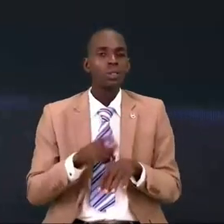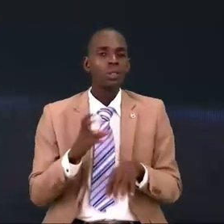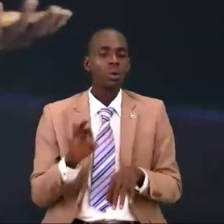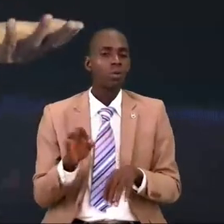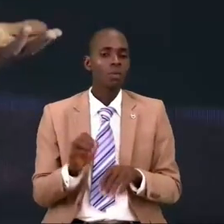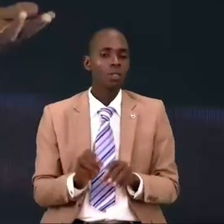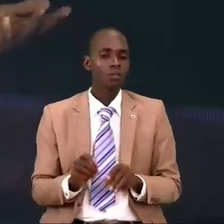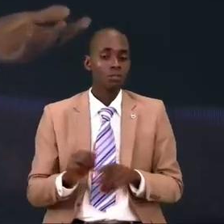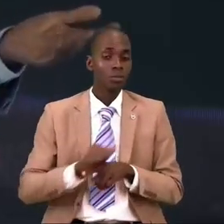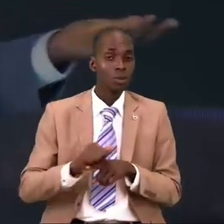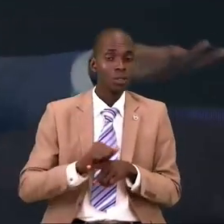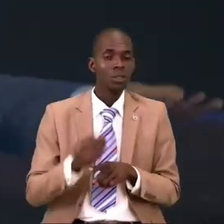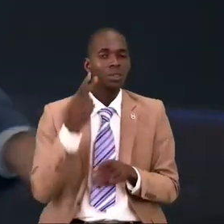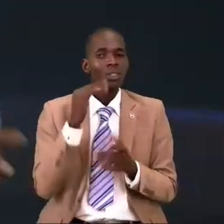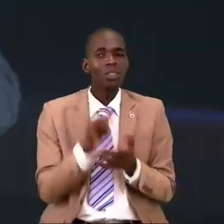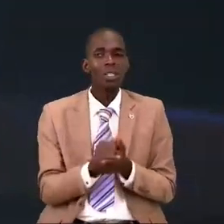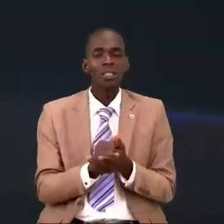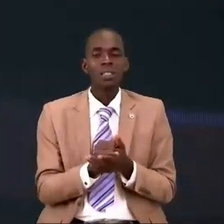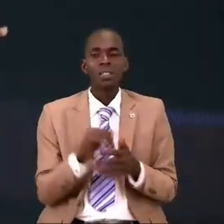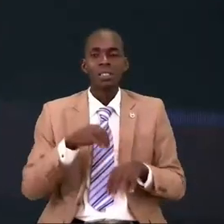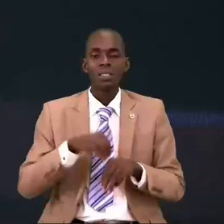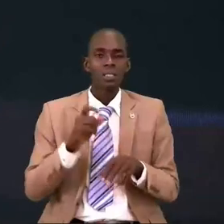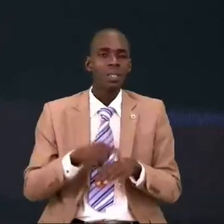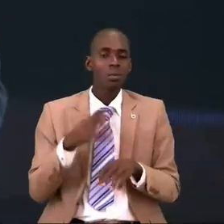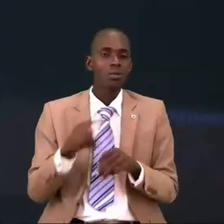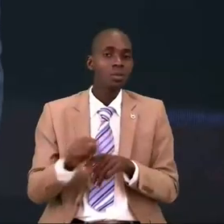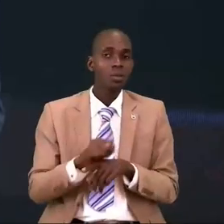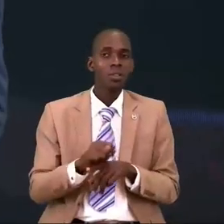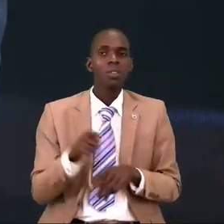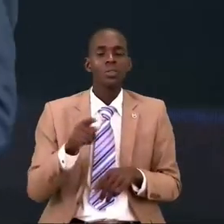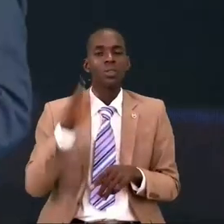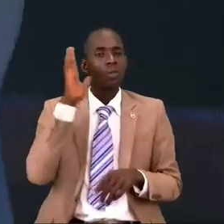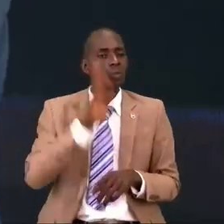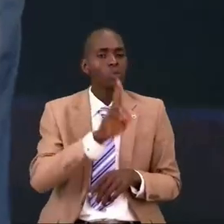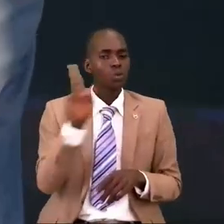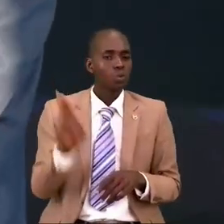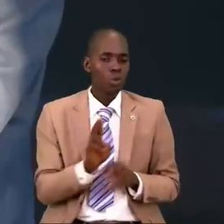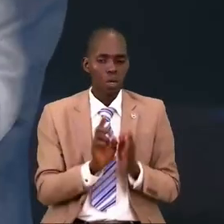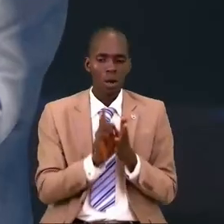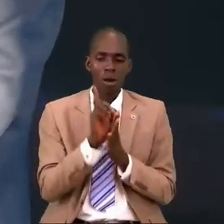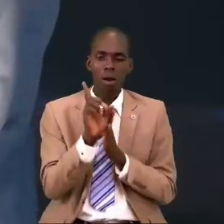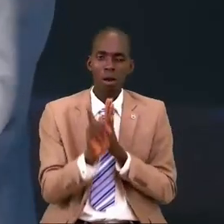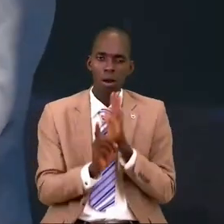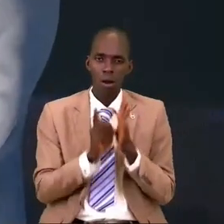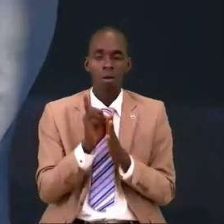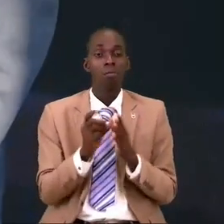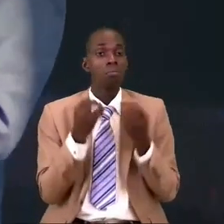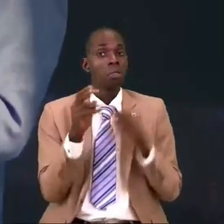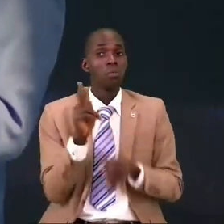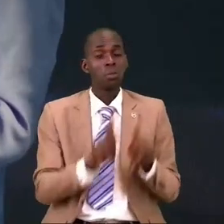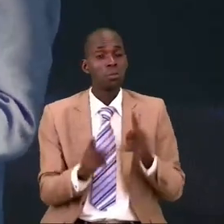passent des heures. Beaucoup passent 8 heures au bureau